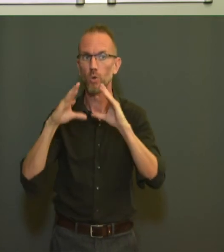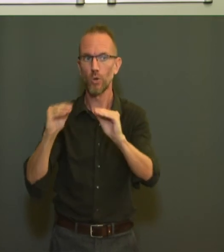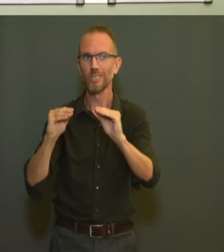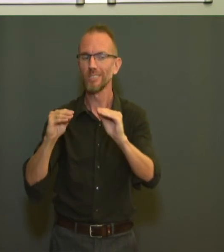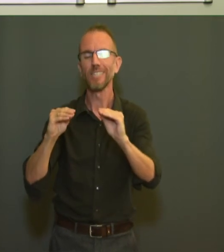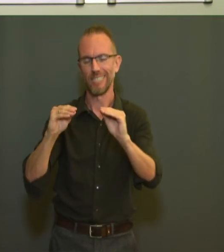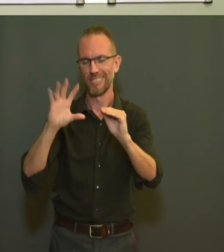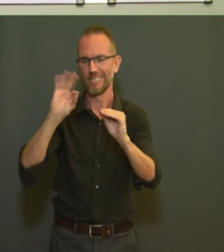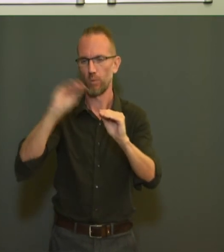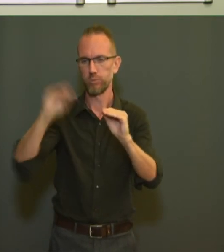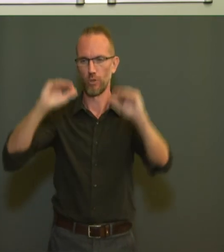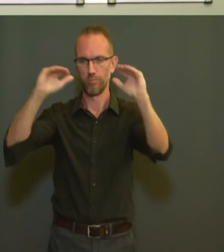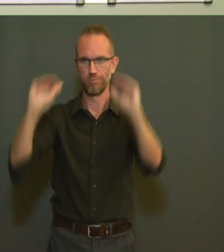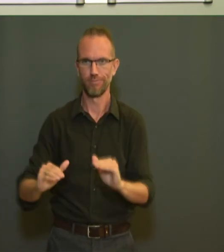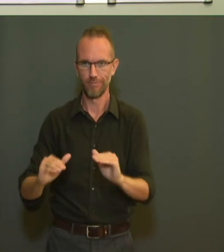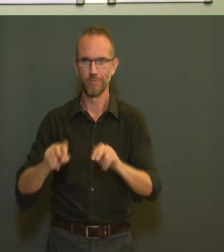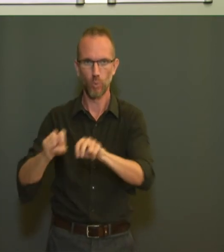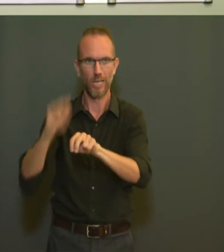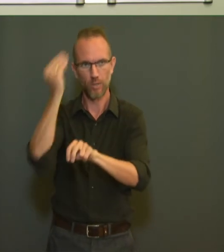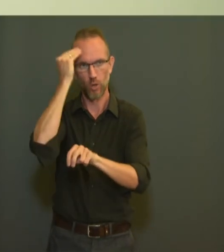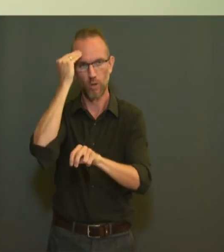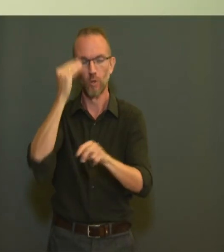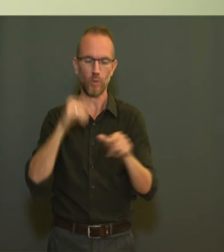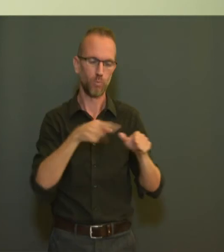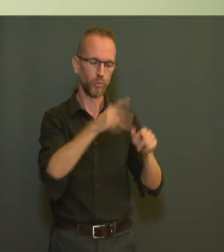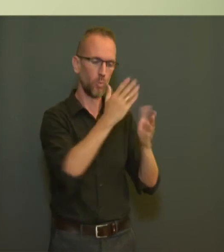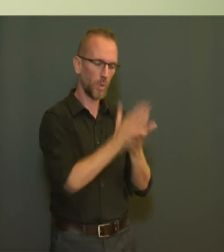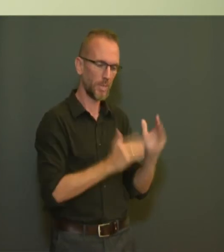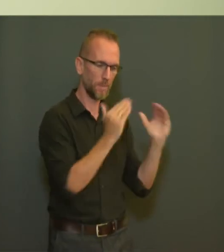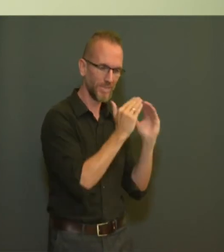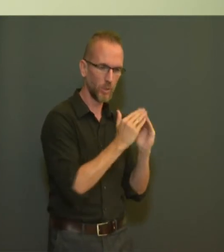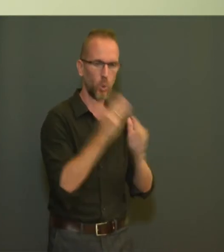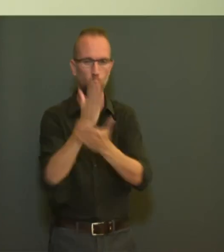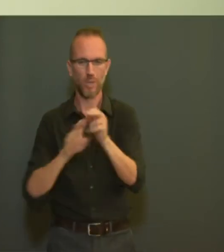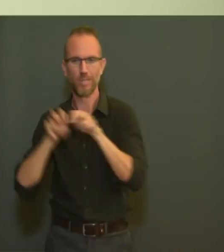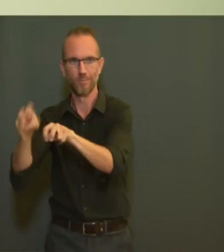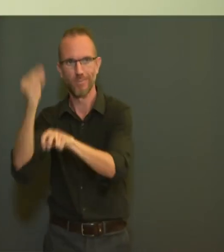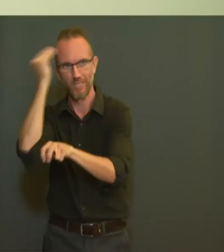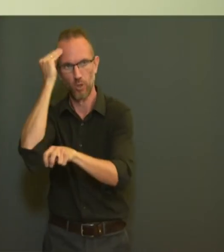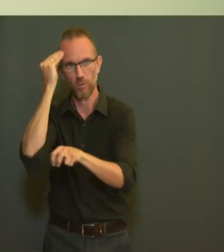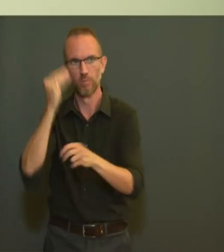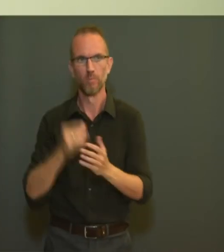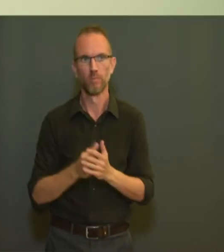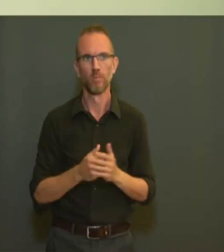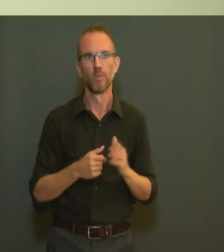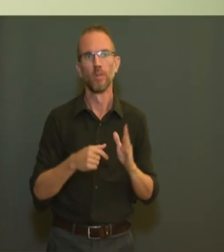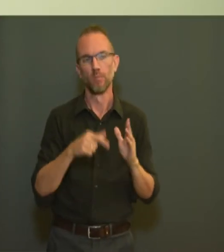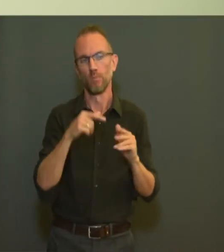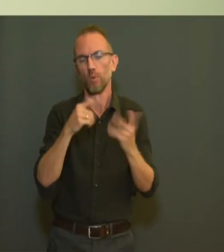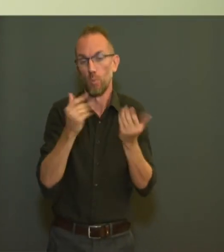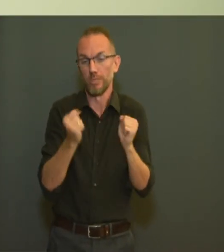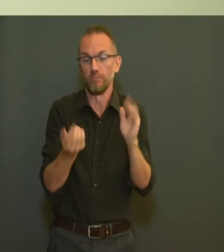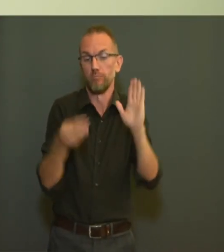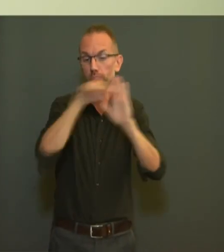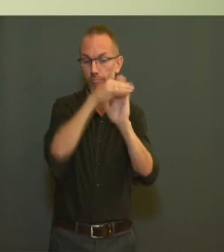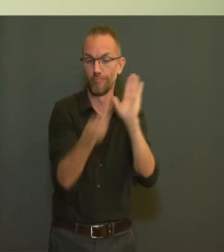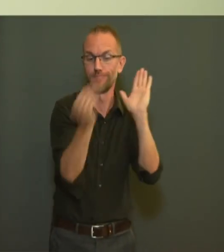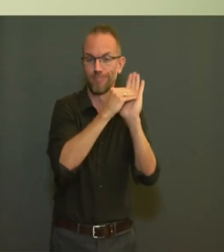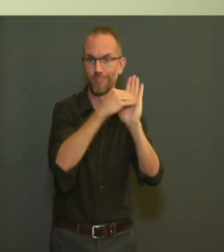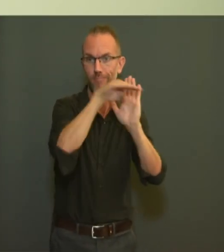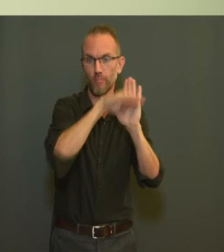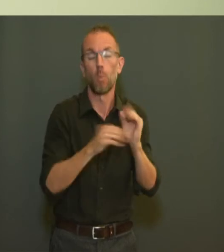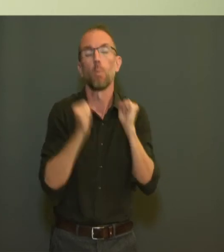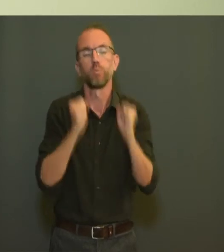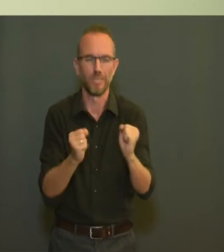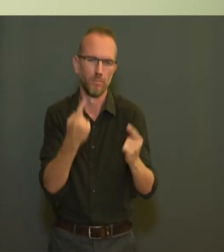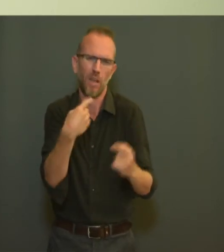voie informatique. Et c'est une des mesures qui peut ainsi être décidée. Ces mesures, comme on l'a déjà suggéré,